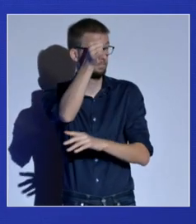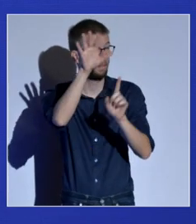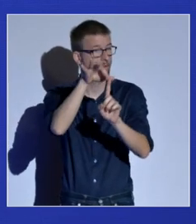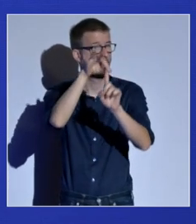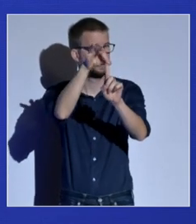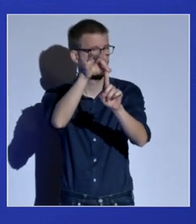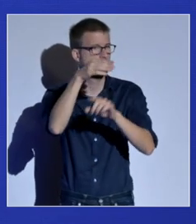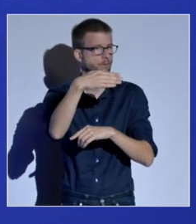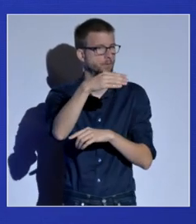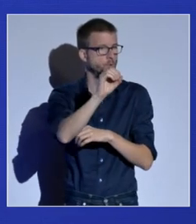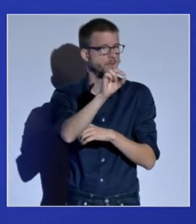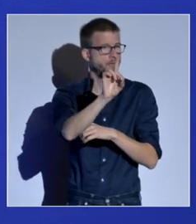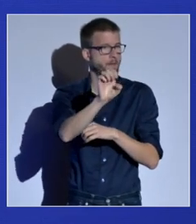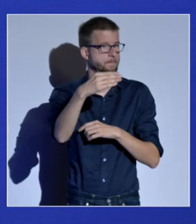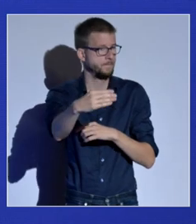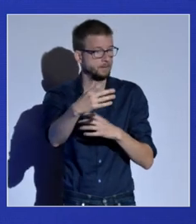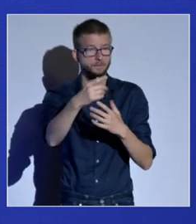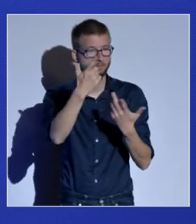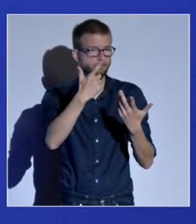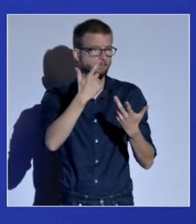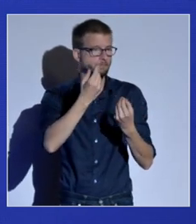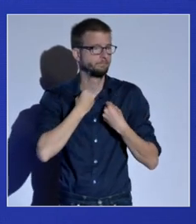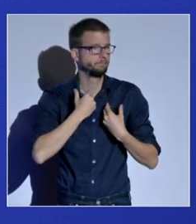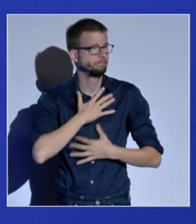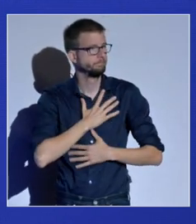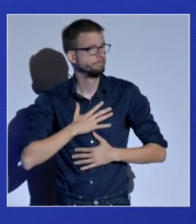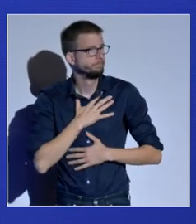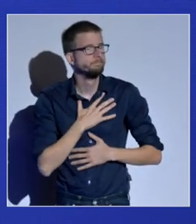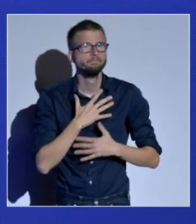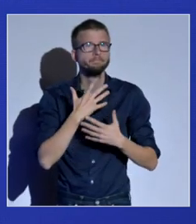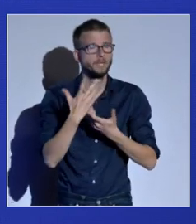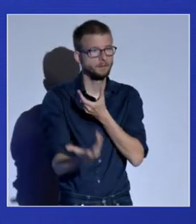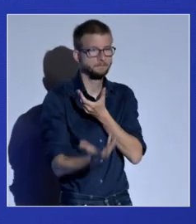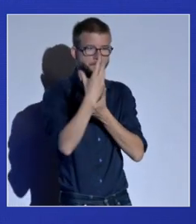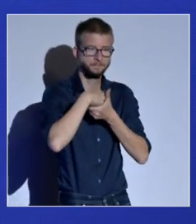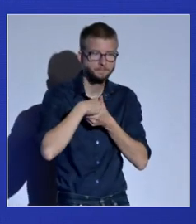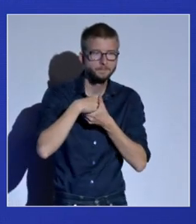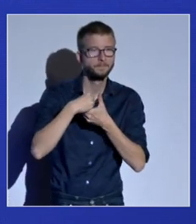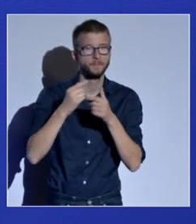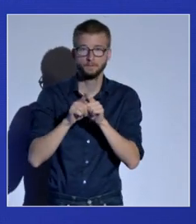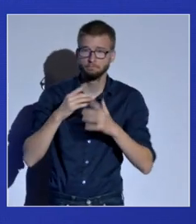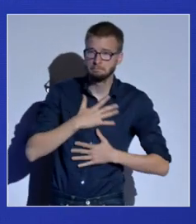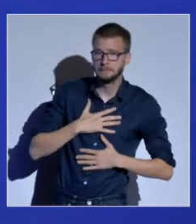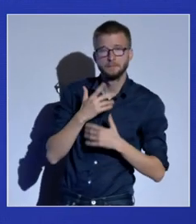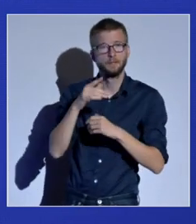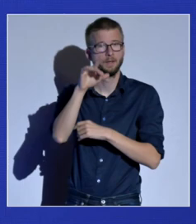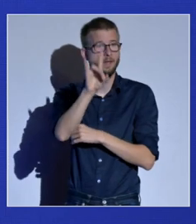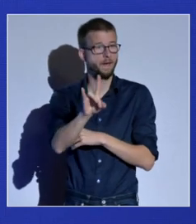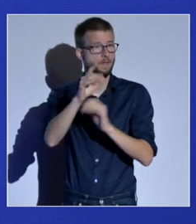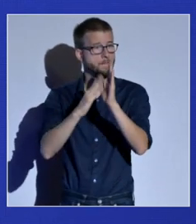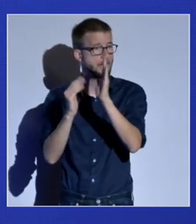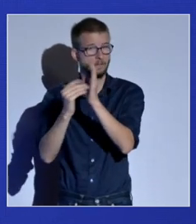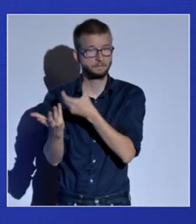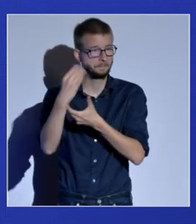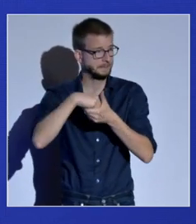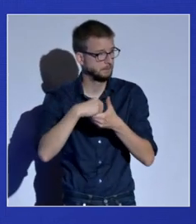très, très heureux que tu nous aies rejoints. J'ai été très content que Hervé Marseille soit avec nous. J'ai été très content